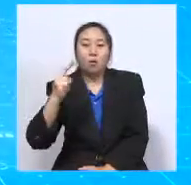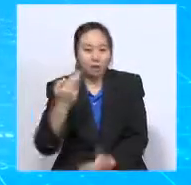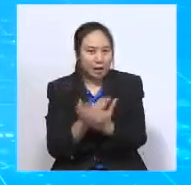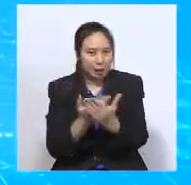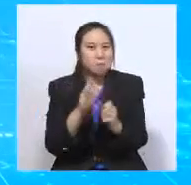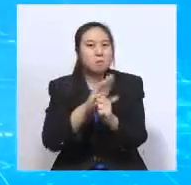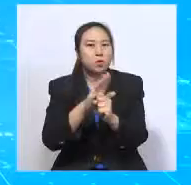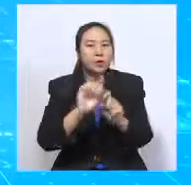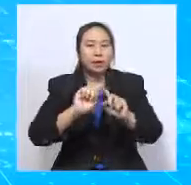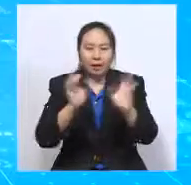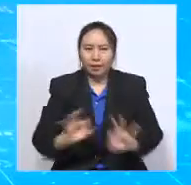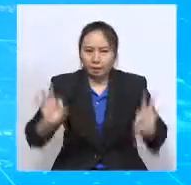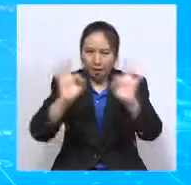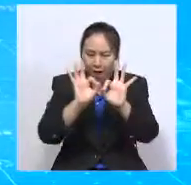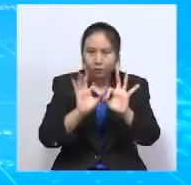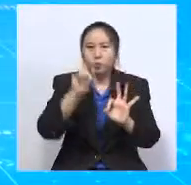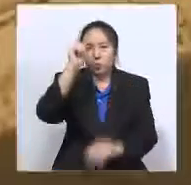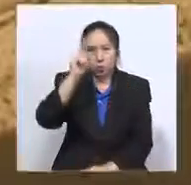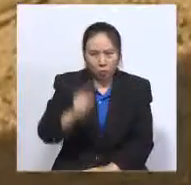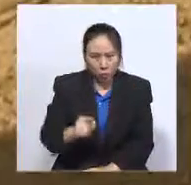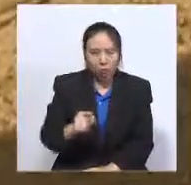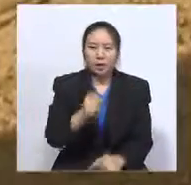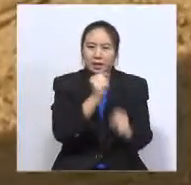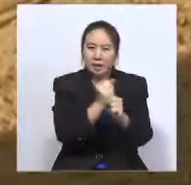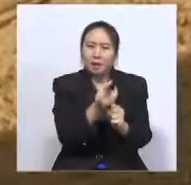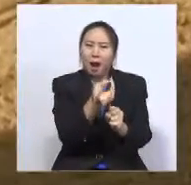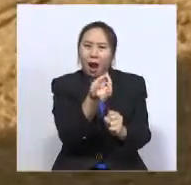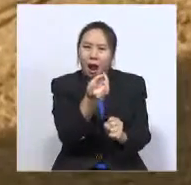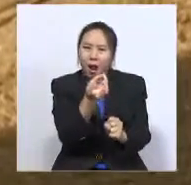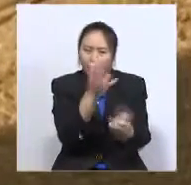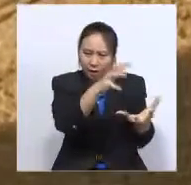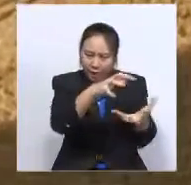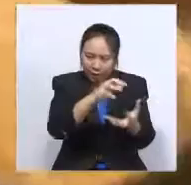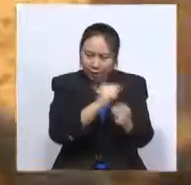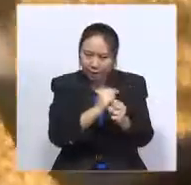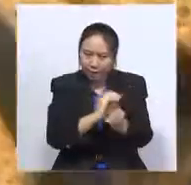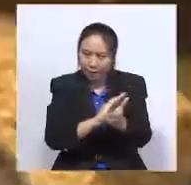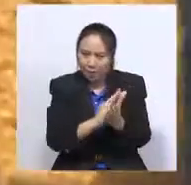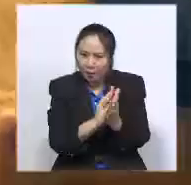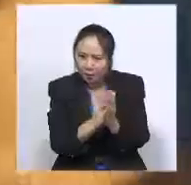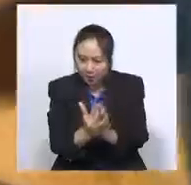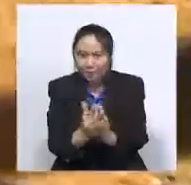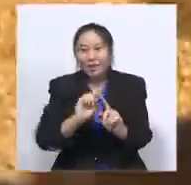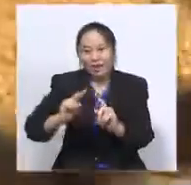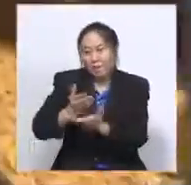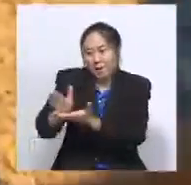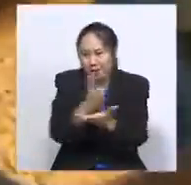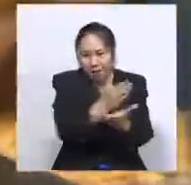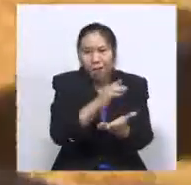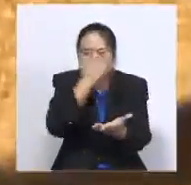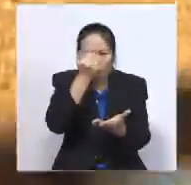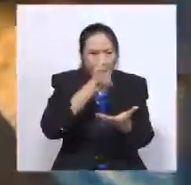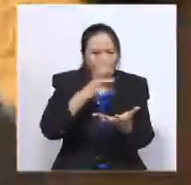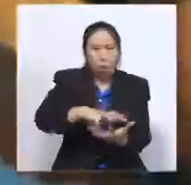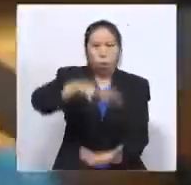แต่ต้องมีการนำรูปแบบการนำนะครับมาแปรรูปนะเพื่อเป็นการป้องกันข้าวล้นตลาดด้วยแล้วก็ยังยืนยัน